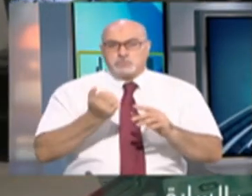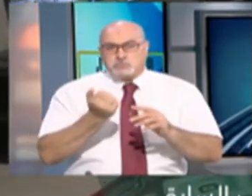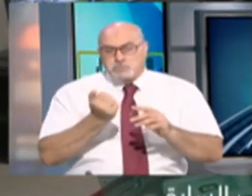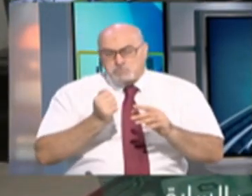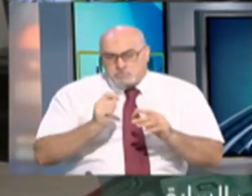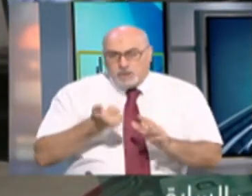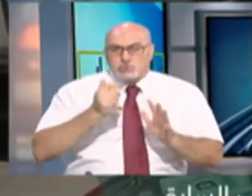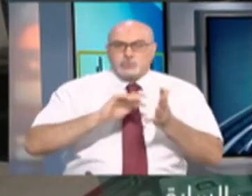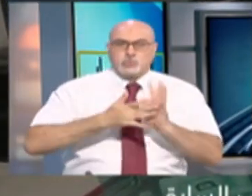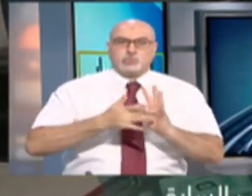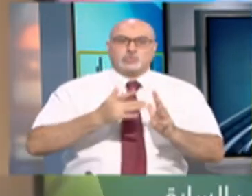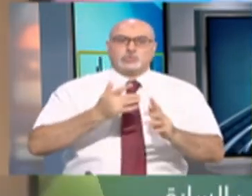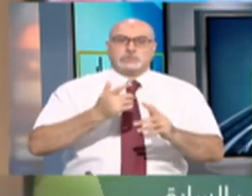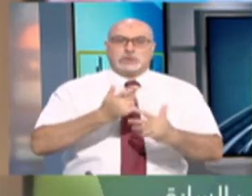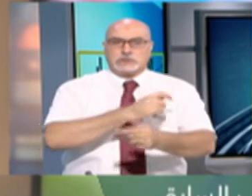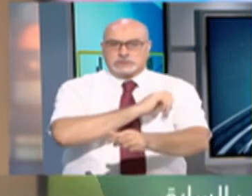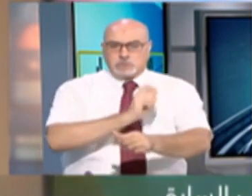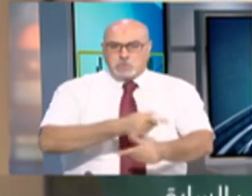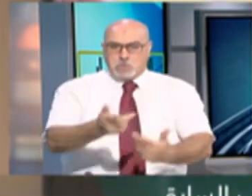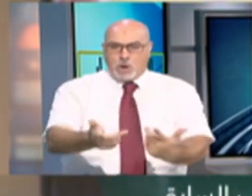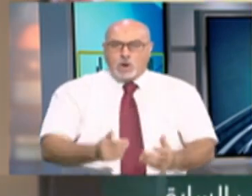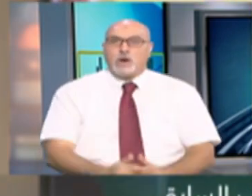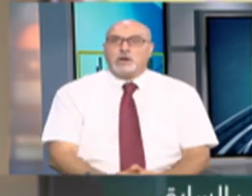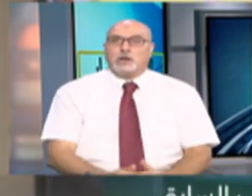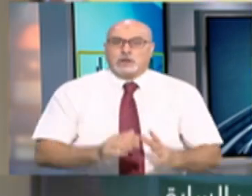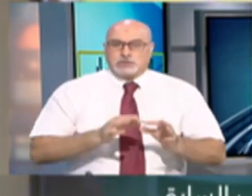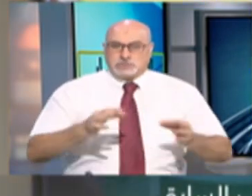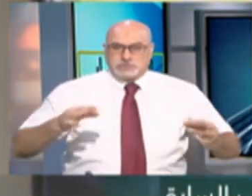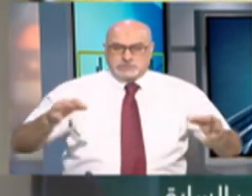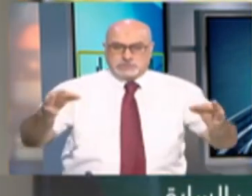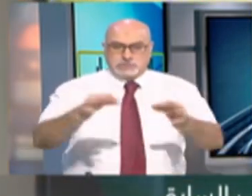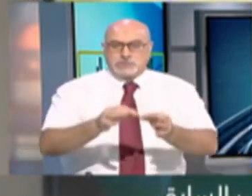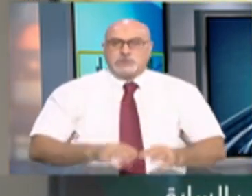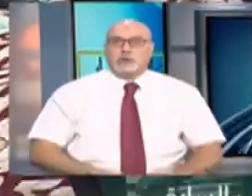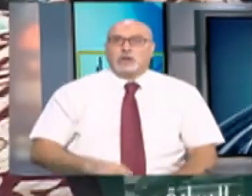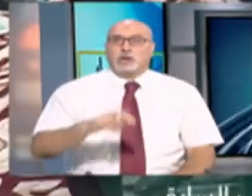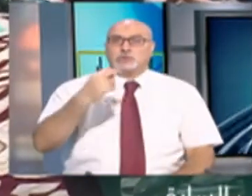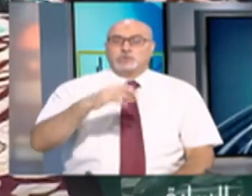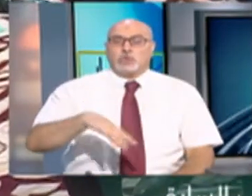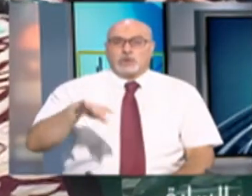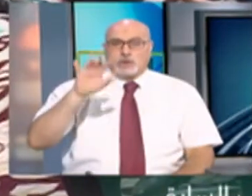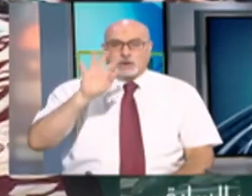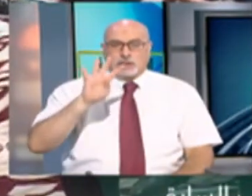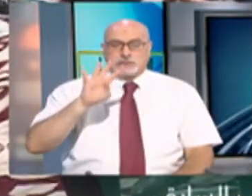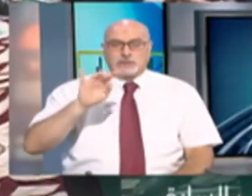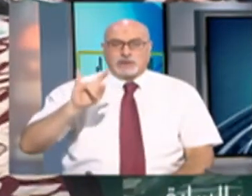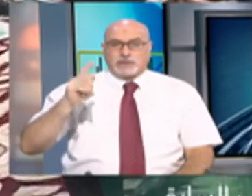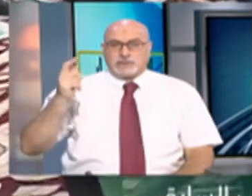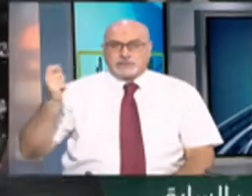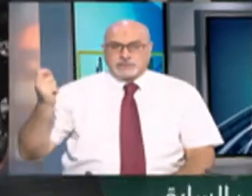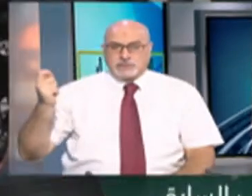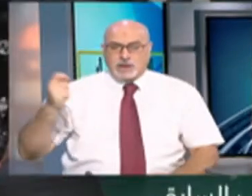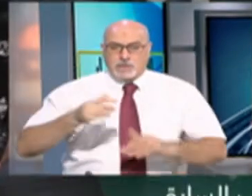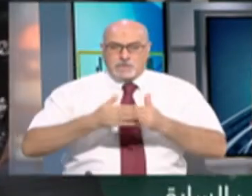التي تنطلق اليوم بوهران يتربع على مساحة 105 هكتارات بالقرب من القطب